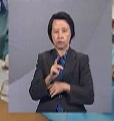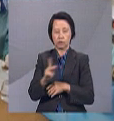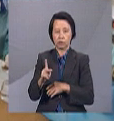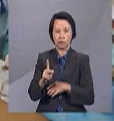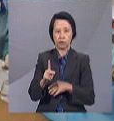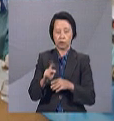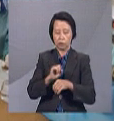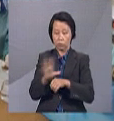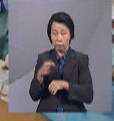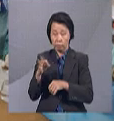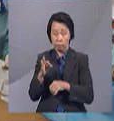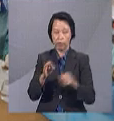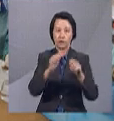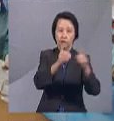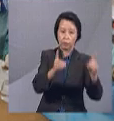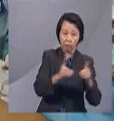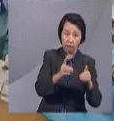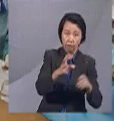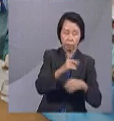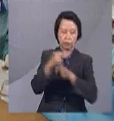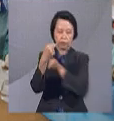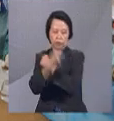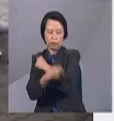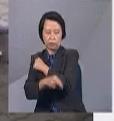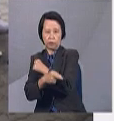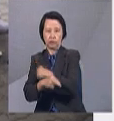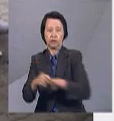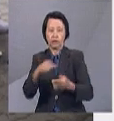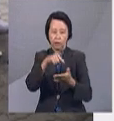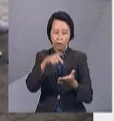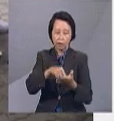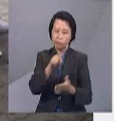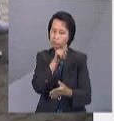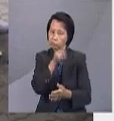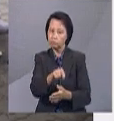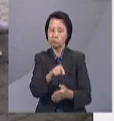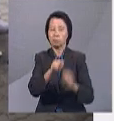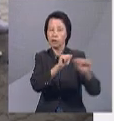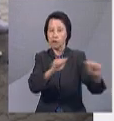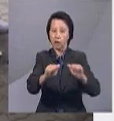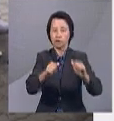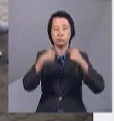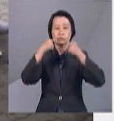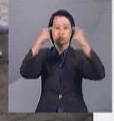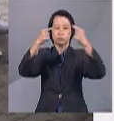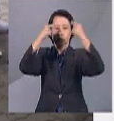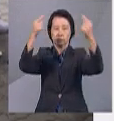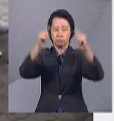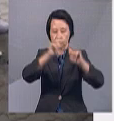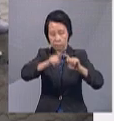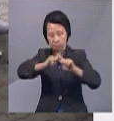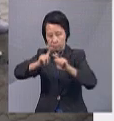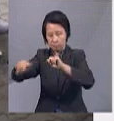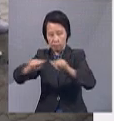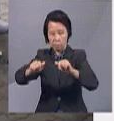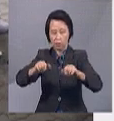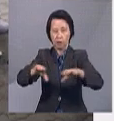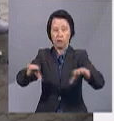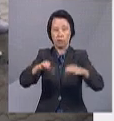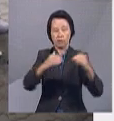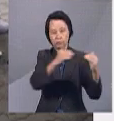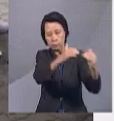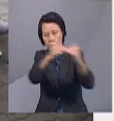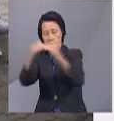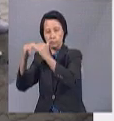negeri ini merupakan satu faktor yang telah mencairkan koordinasi bebagai activity Hai yang berjalan serentak